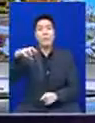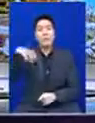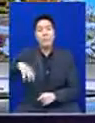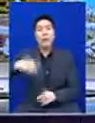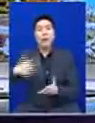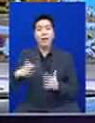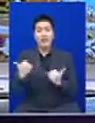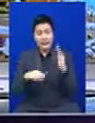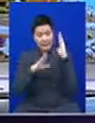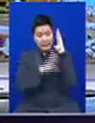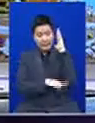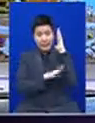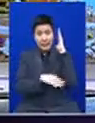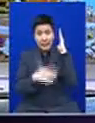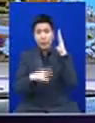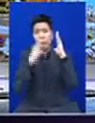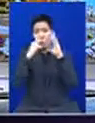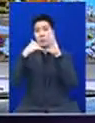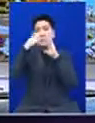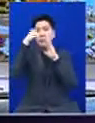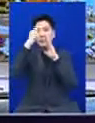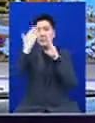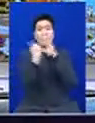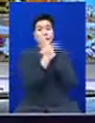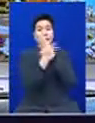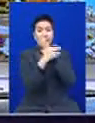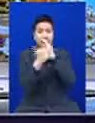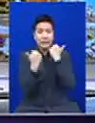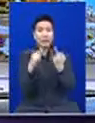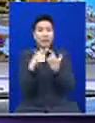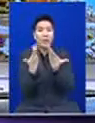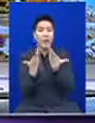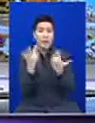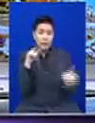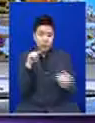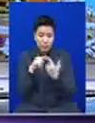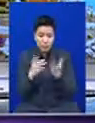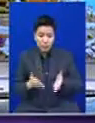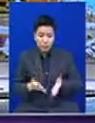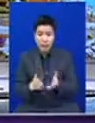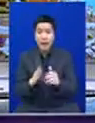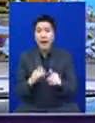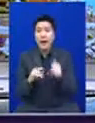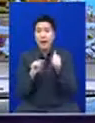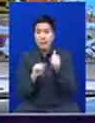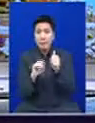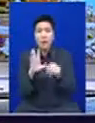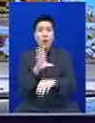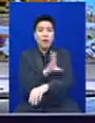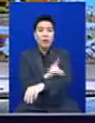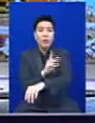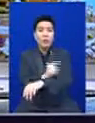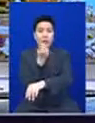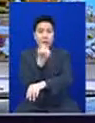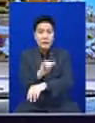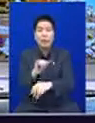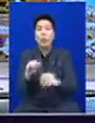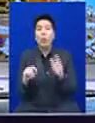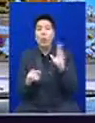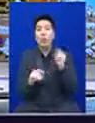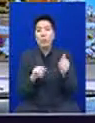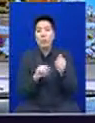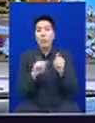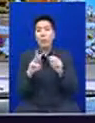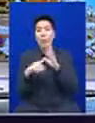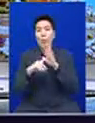สายใต้ผ่านไปแล้วนะครับช่วงนี้มาดูสายเหนือสายอีสานกันบ้างนะครับโดยการจราจรที่บริเวณอำเภอวังน้อยจังหวัดพระนครศรีอยุธยาขณะนี้ก็ยังคล่องตัวเ